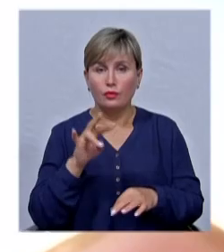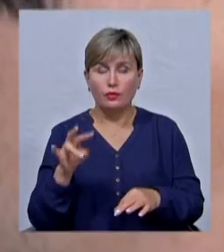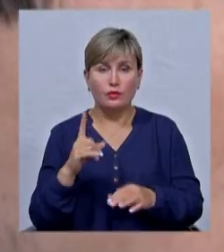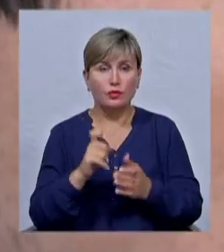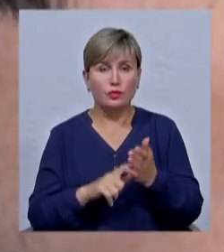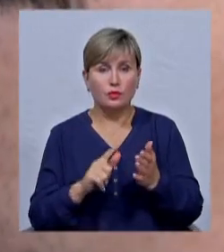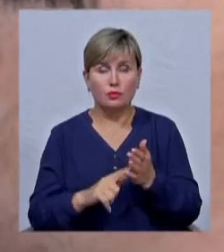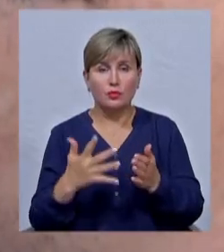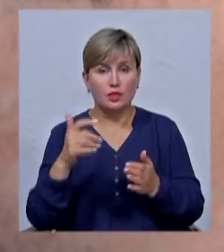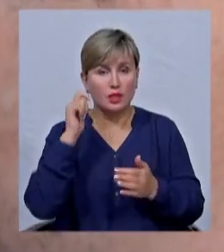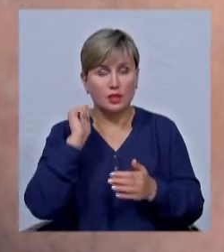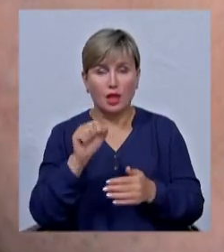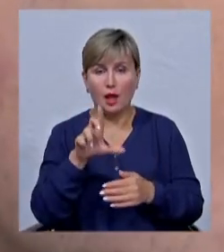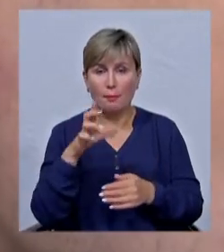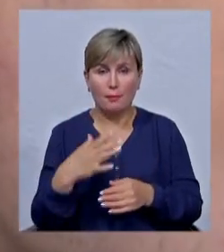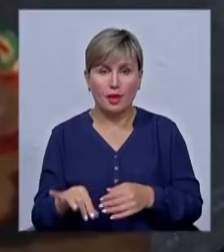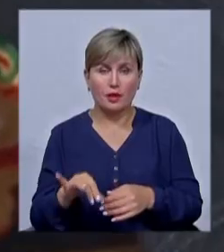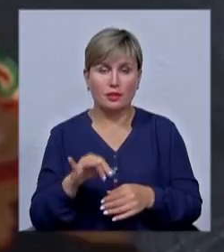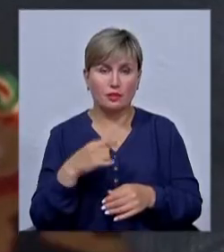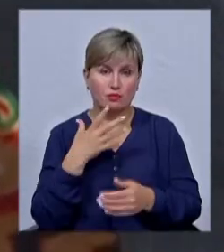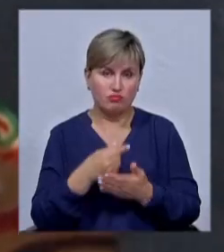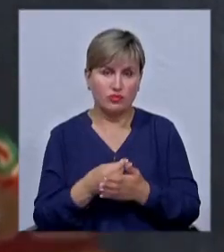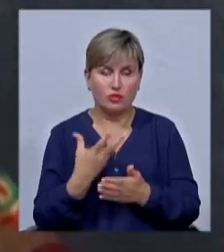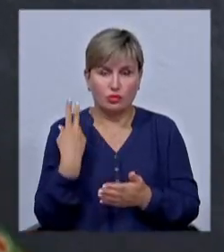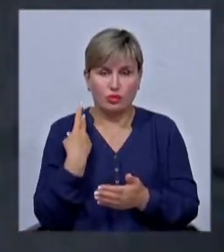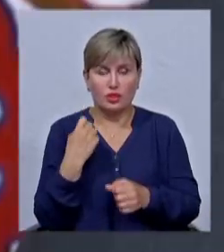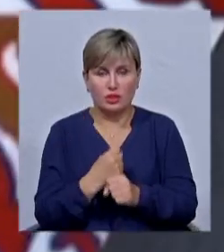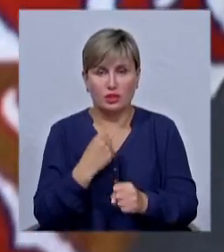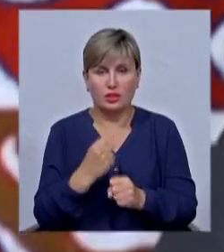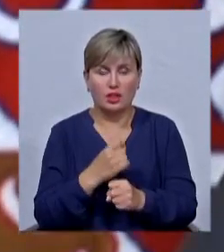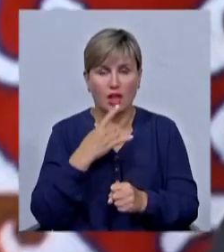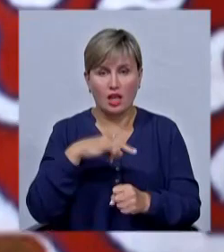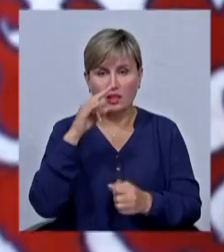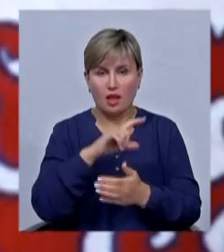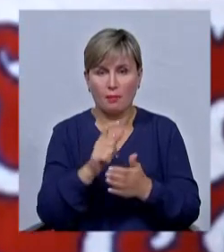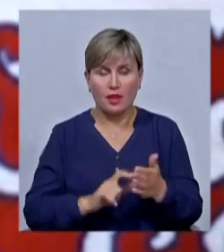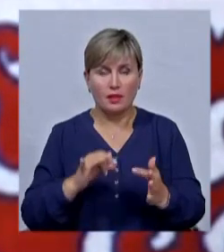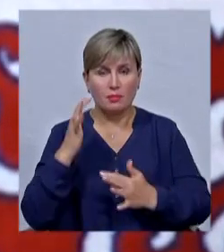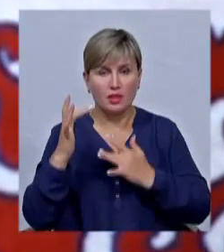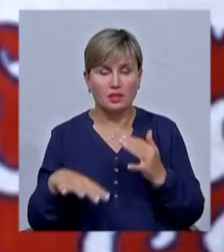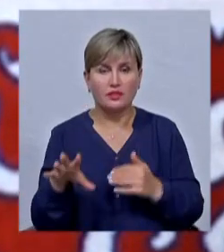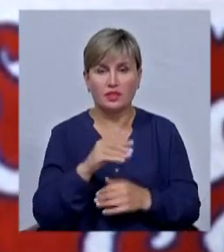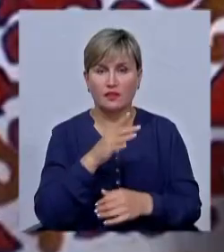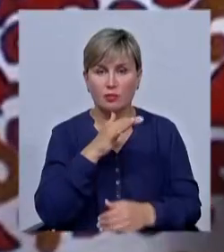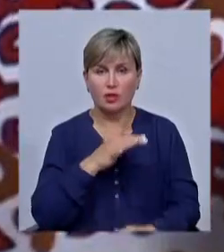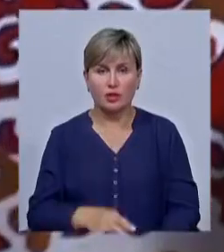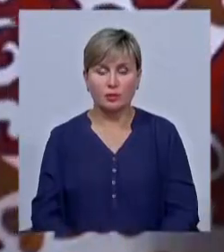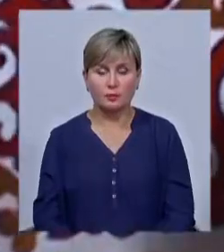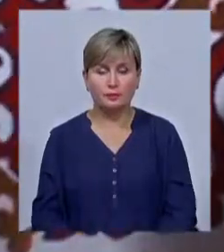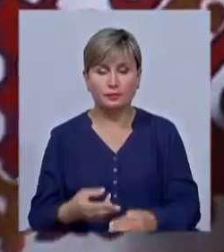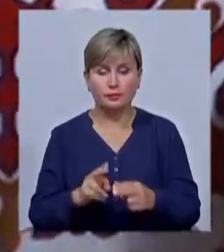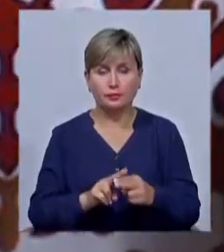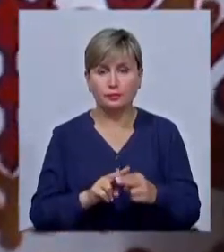175-летию абая айдос посчитал своим долгом изготовить фигуру казахского поэта и мыслителя всех времен эта